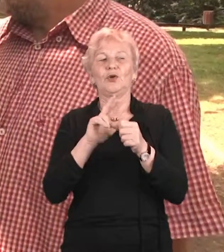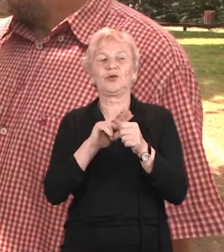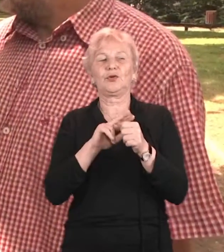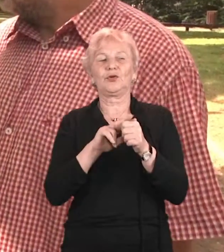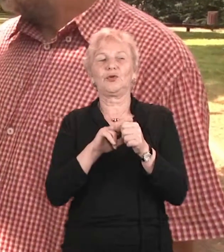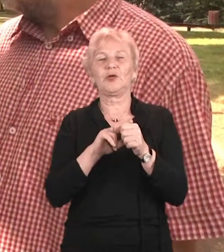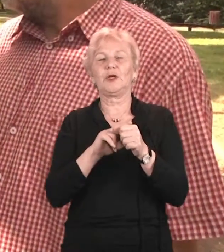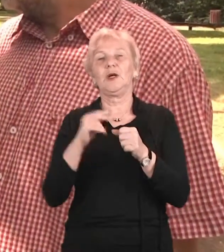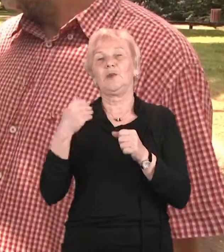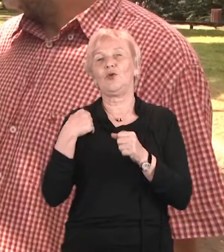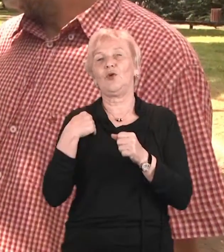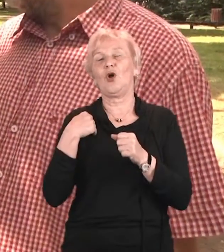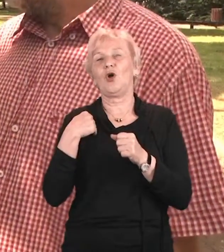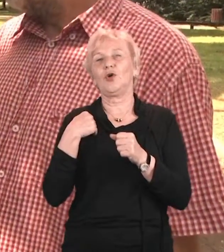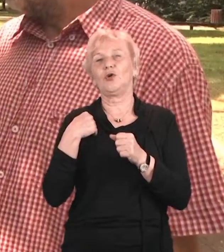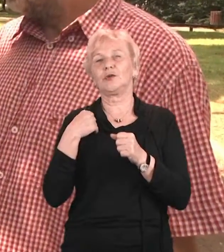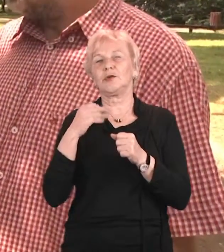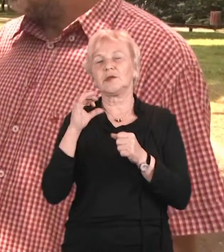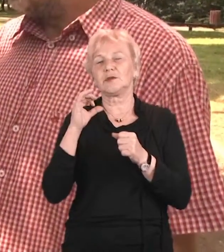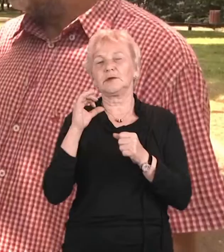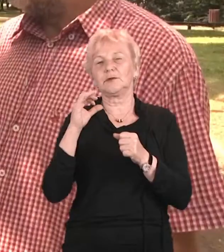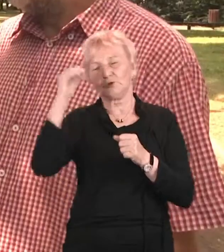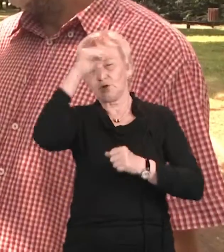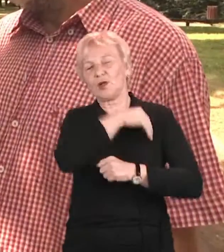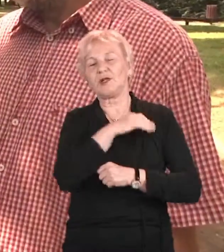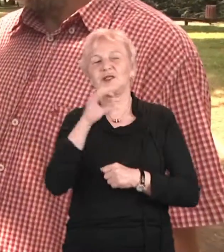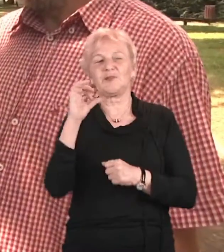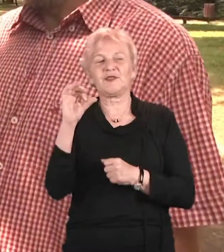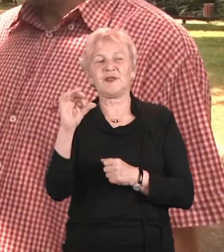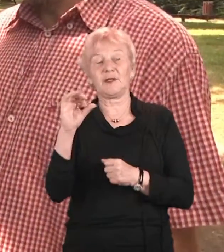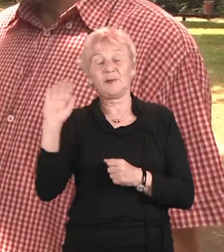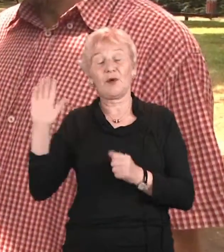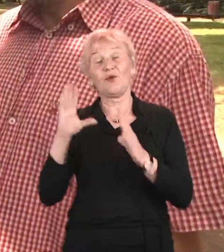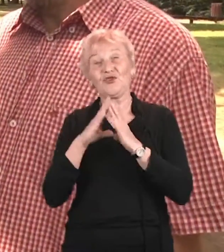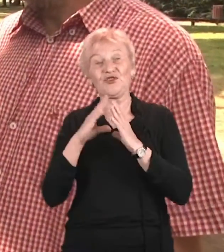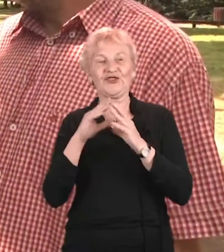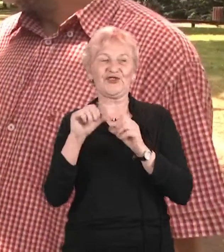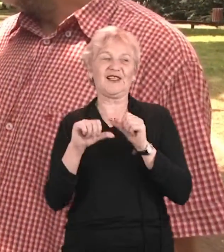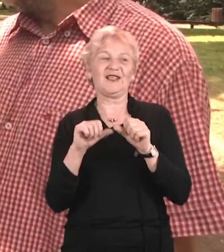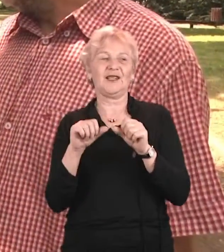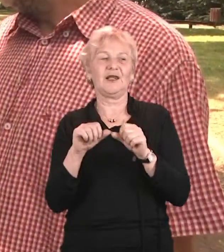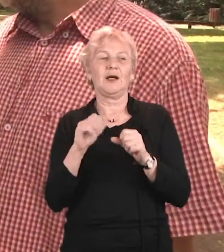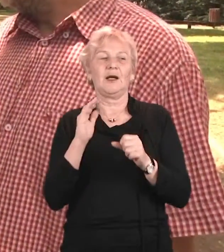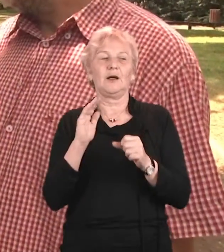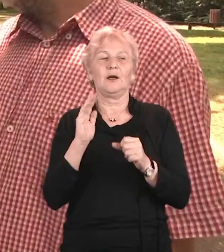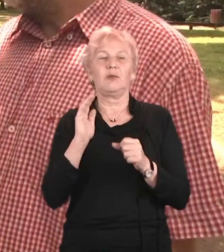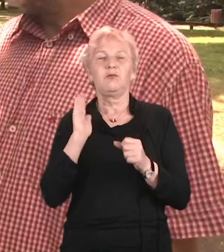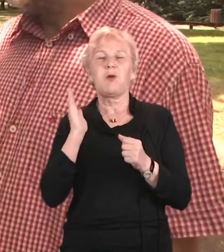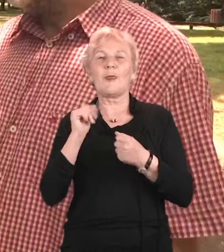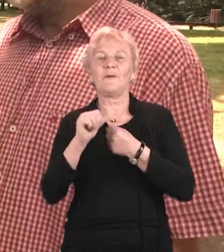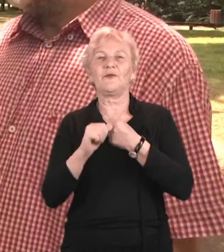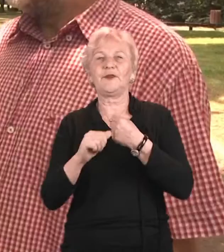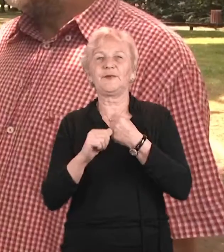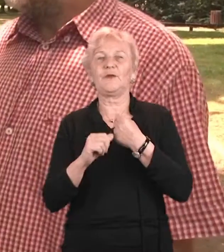zostaliśmy poinformowani, że to jest dziecko, które uczęszcza do szkoły specjalnej. 10 lat chłopak. No i żeśmy się